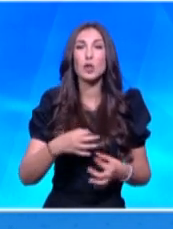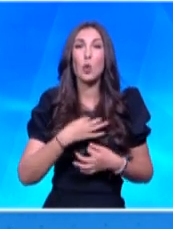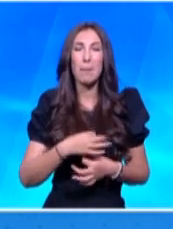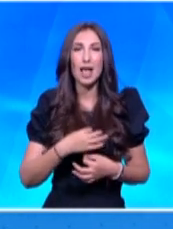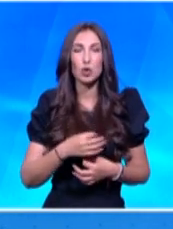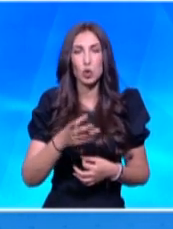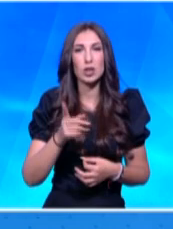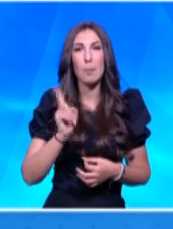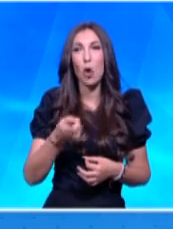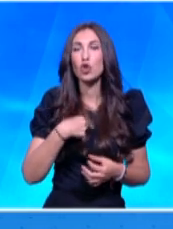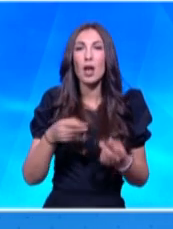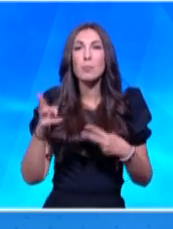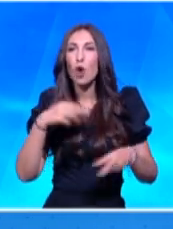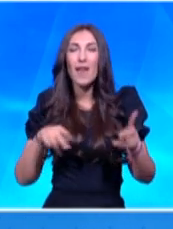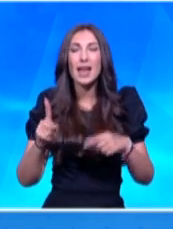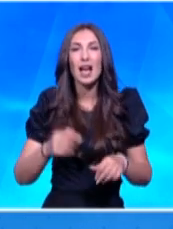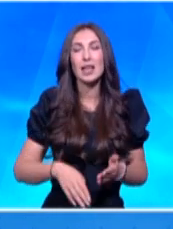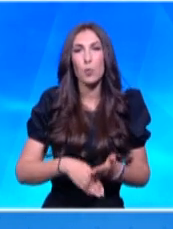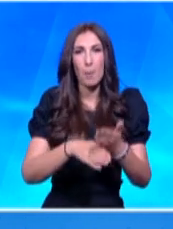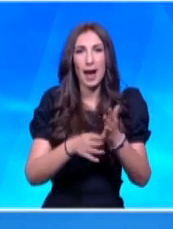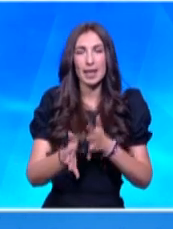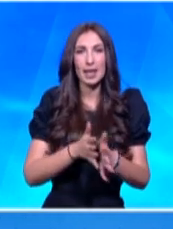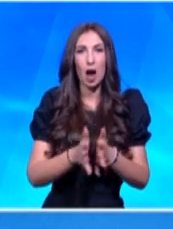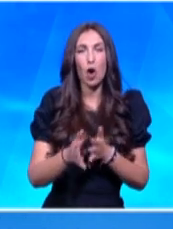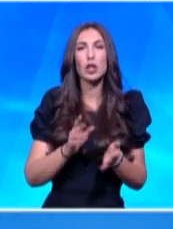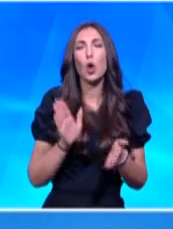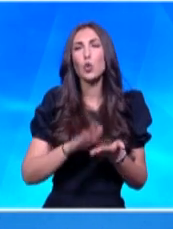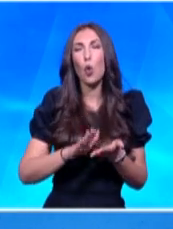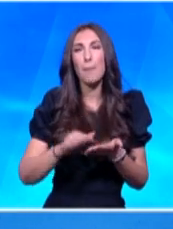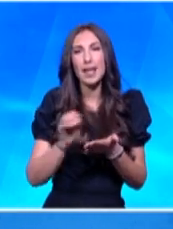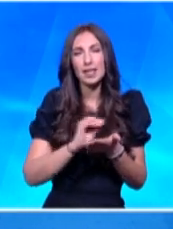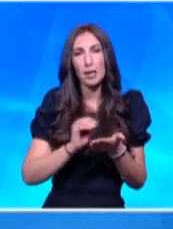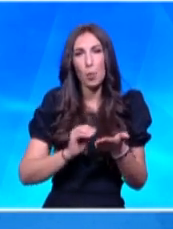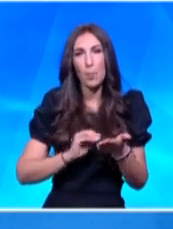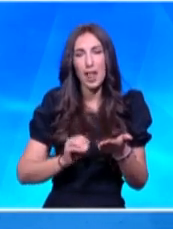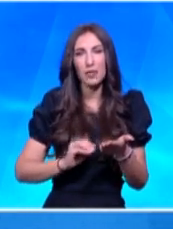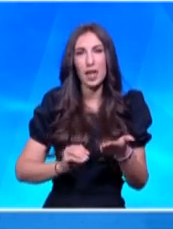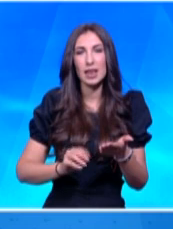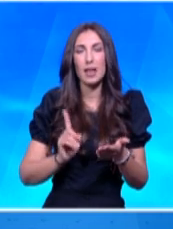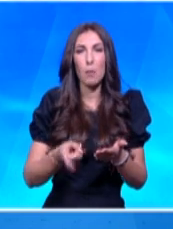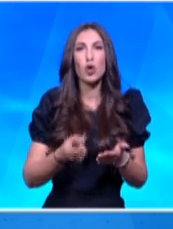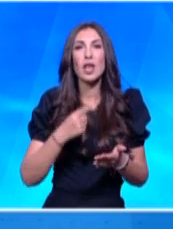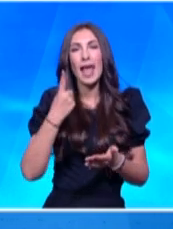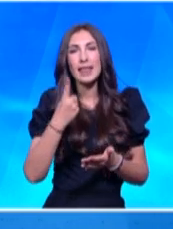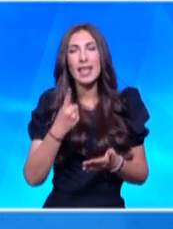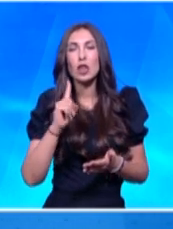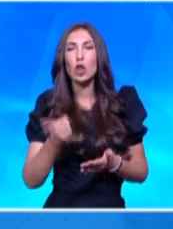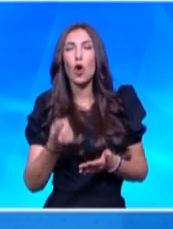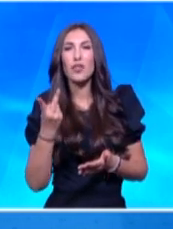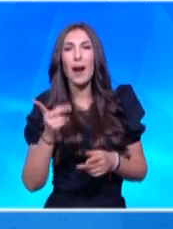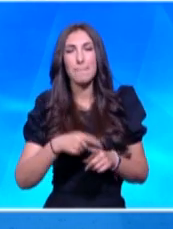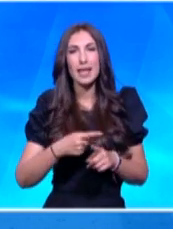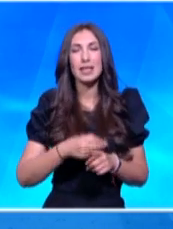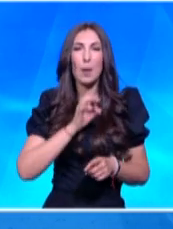те самите, за да почнат да помагат на хората, да си попълват документите, за да могат в рамките на 1-2 месеца да